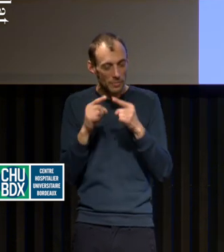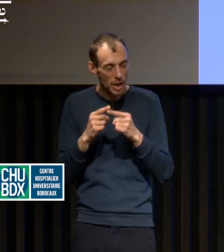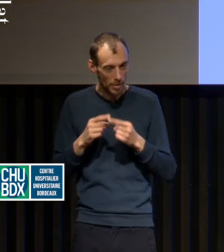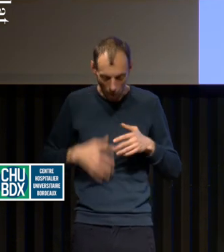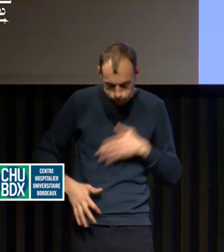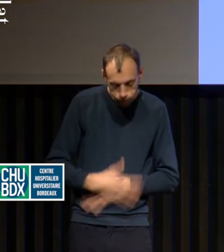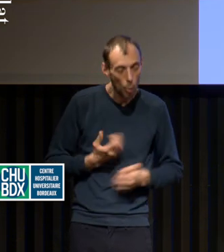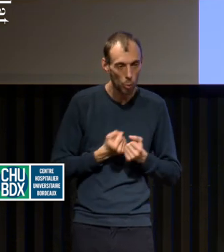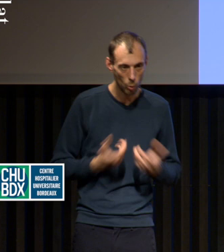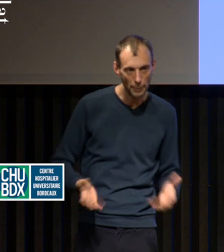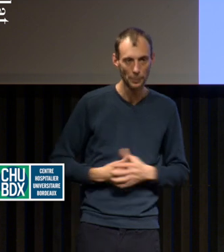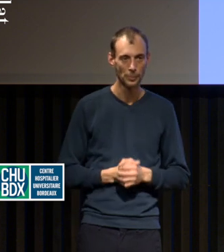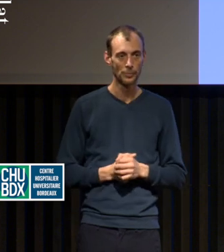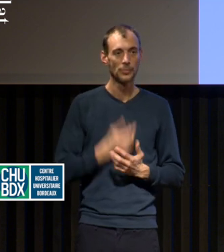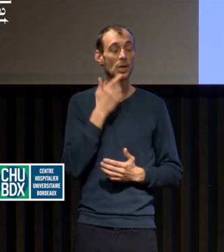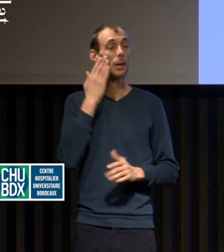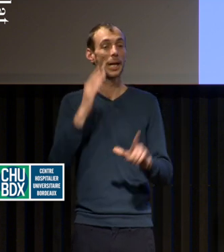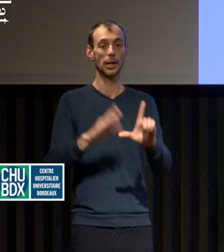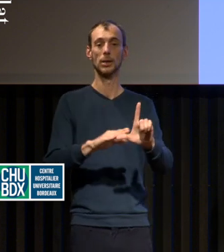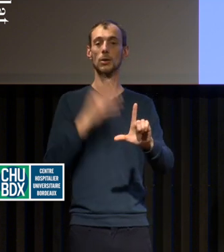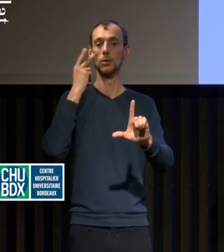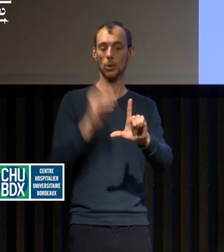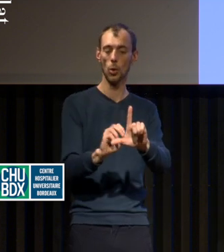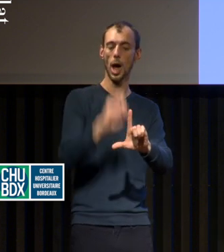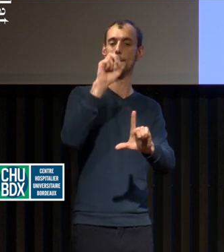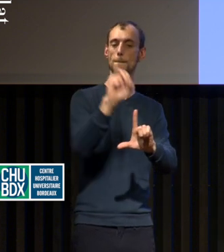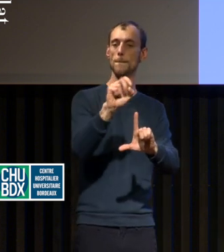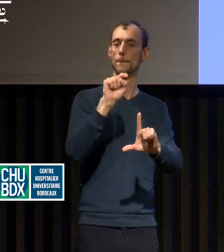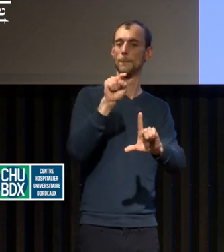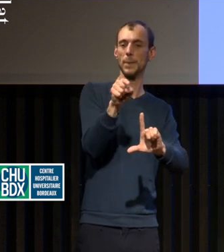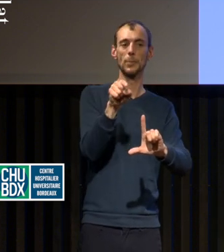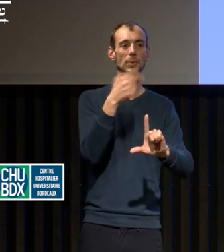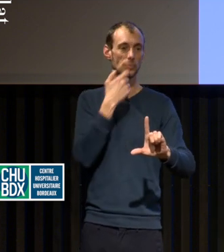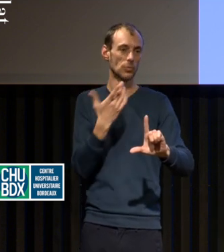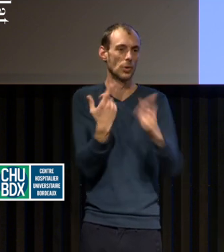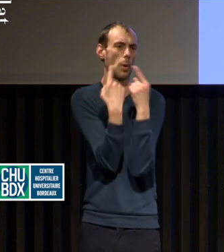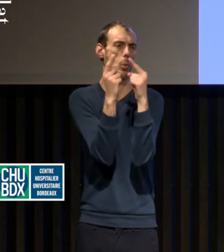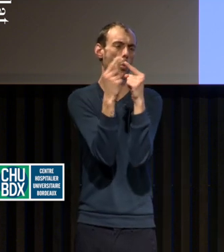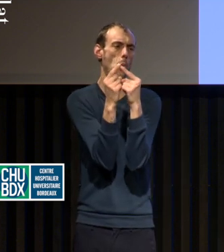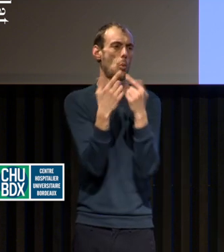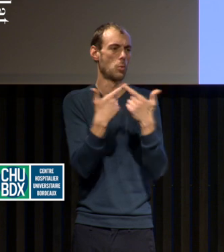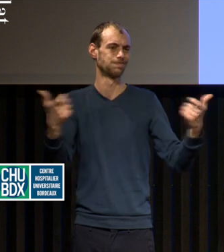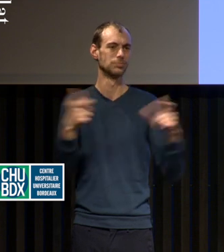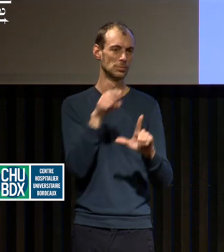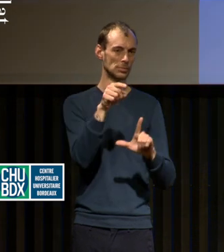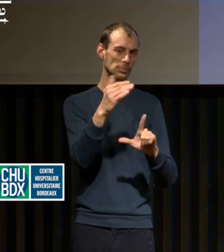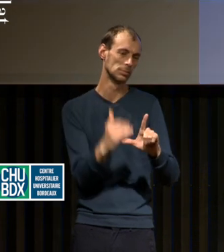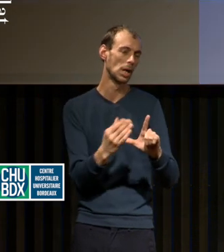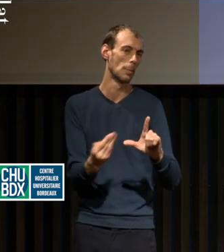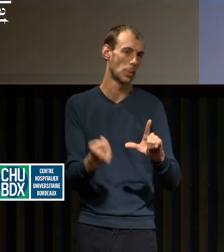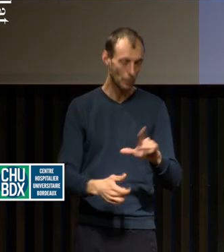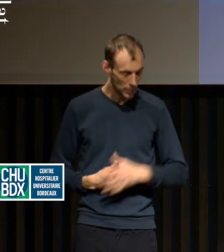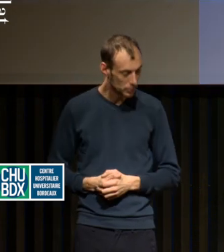plus le point est haut sur la diapositive, plus le microbiote est varié. Alors, bien entendu, on